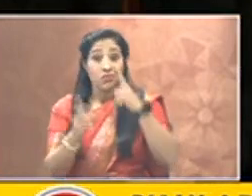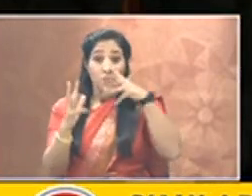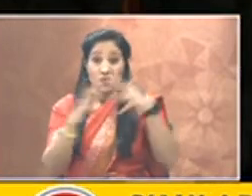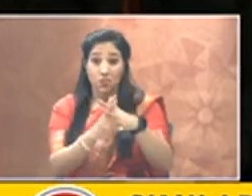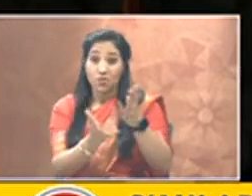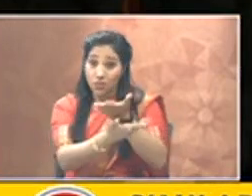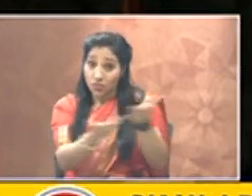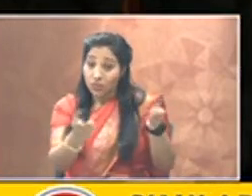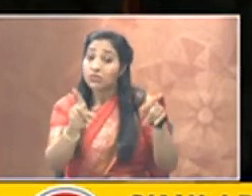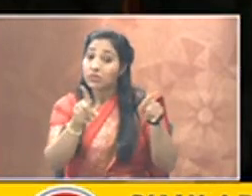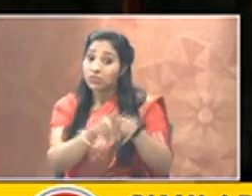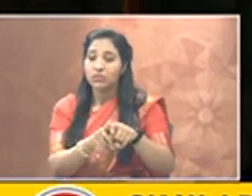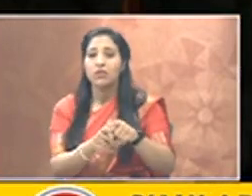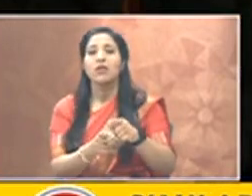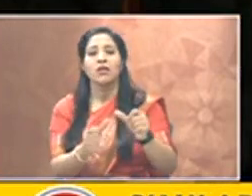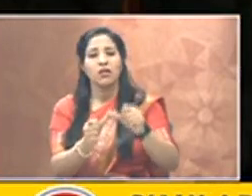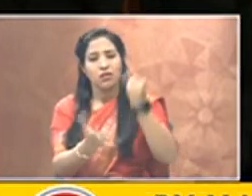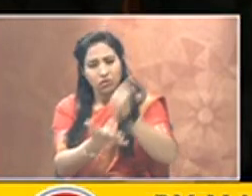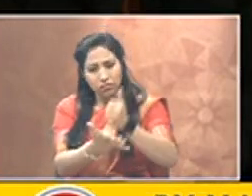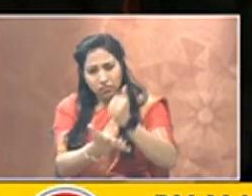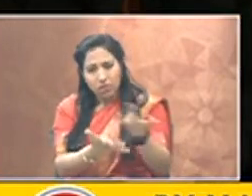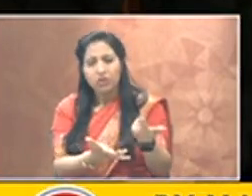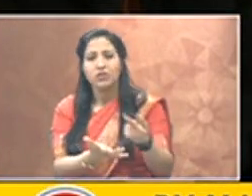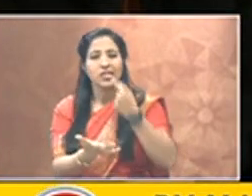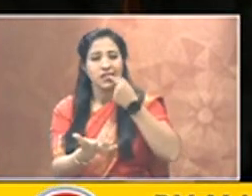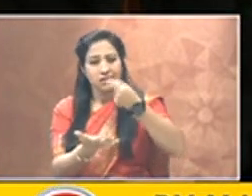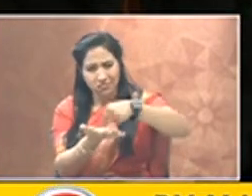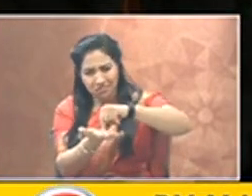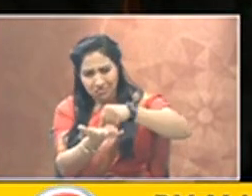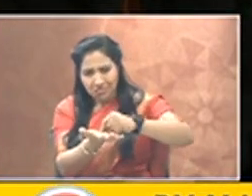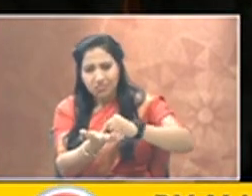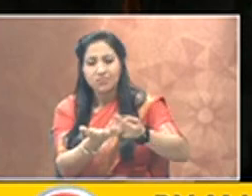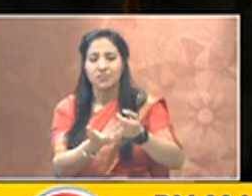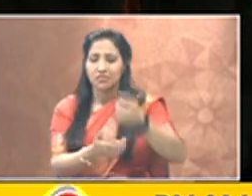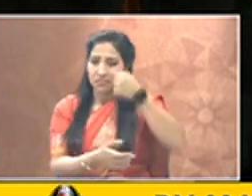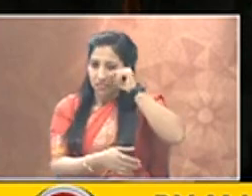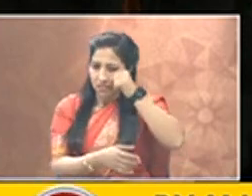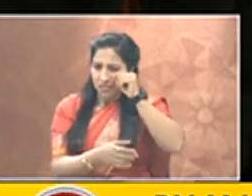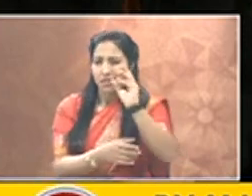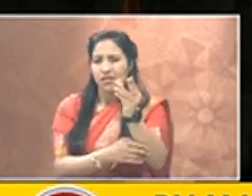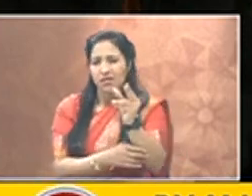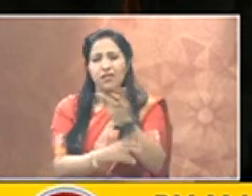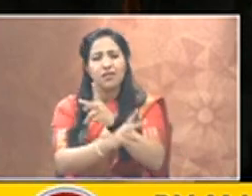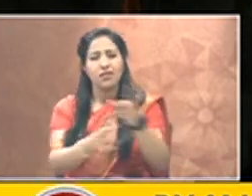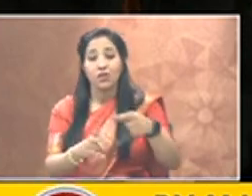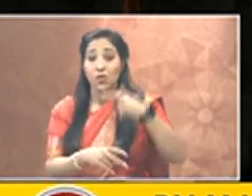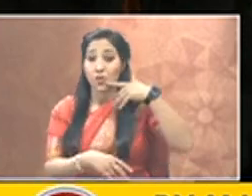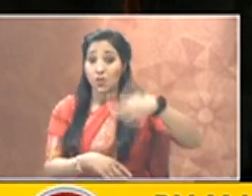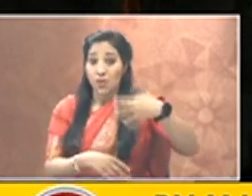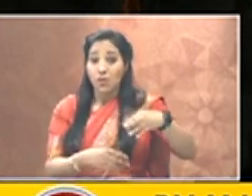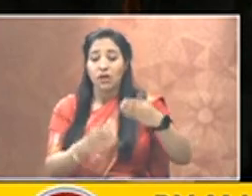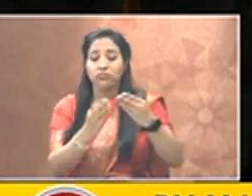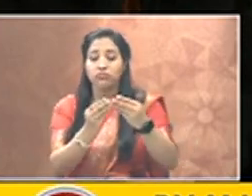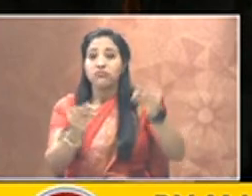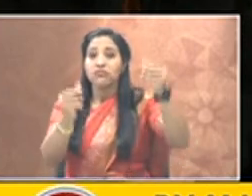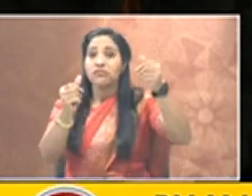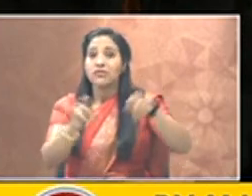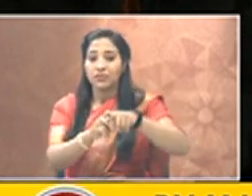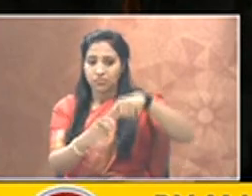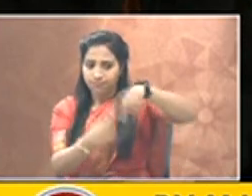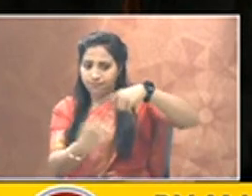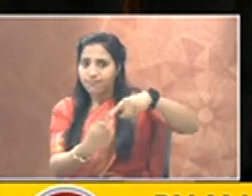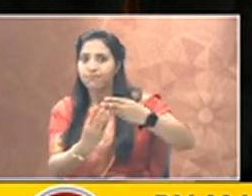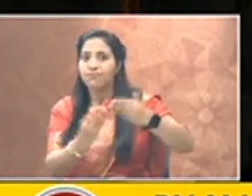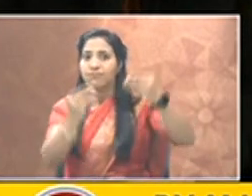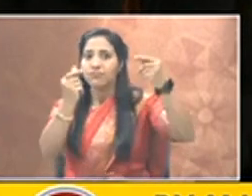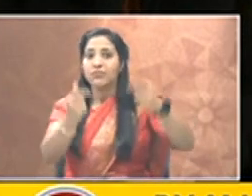महिलाएं अदरक, लहसुन, प्याज और मिर्च का पेस्ट बनाकर